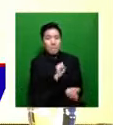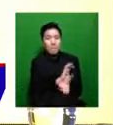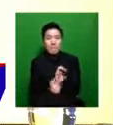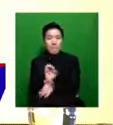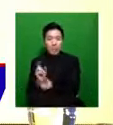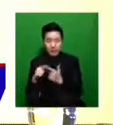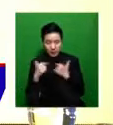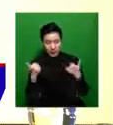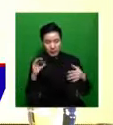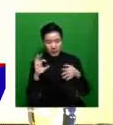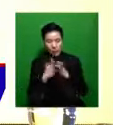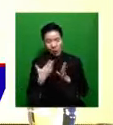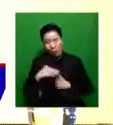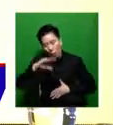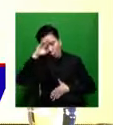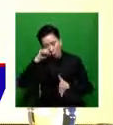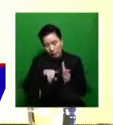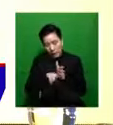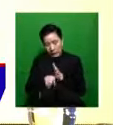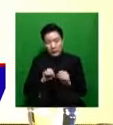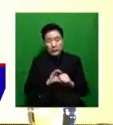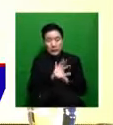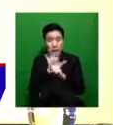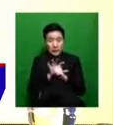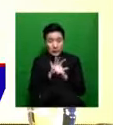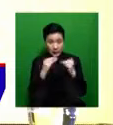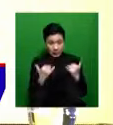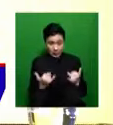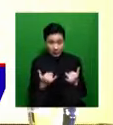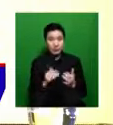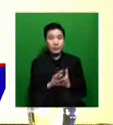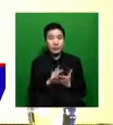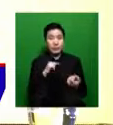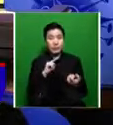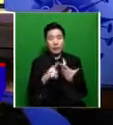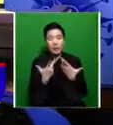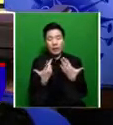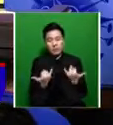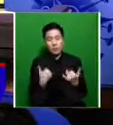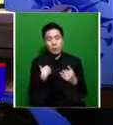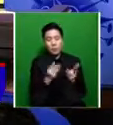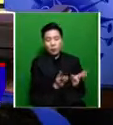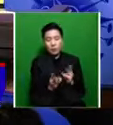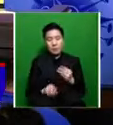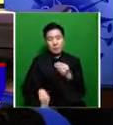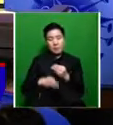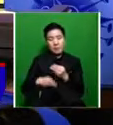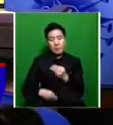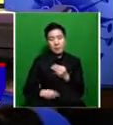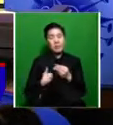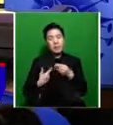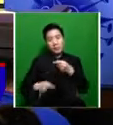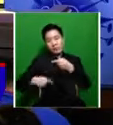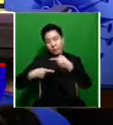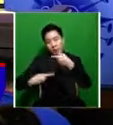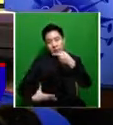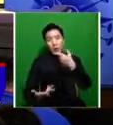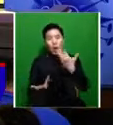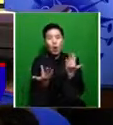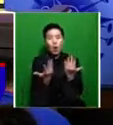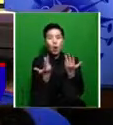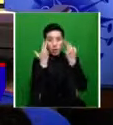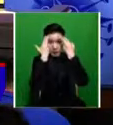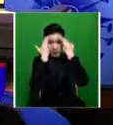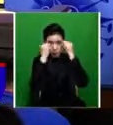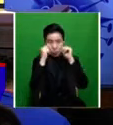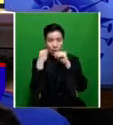บจากการแพร่ระบาดของโควิด-19 และเดี๋ยวจะมีมาตรการเพิ่มเติมอีกนะคะซึ่งทางท่านนายกแล้วก็